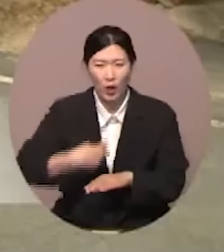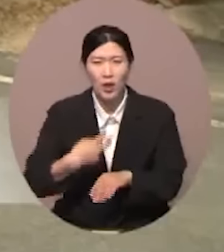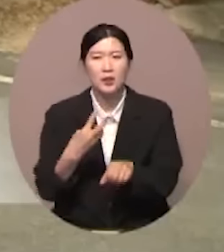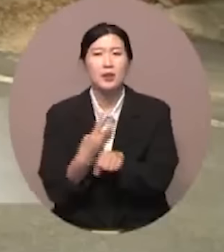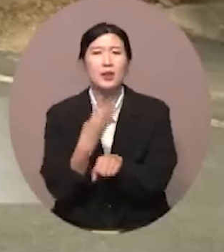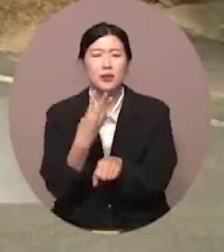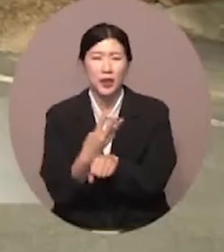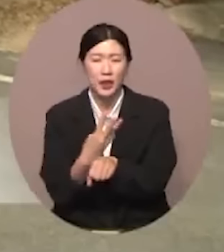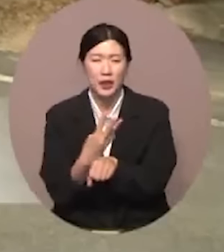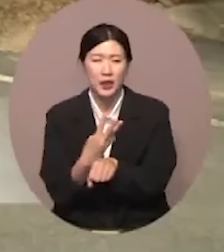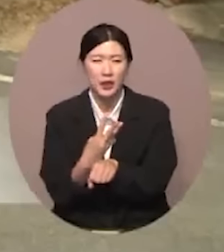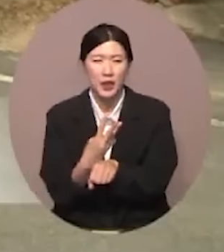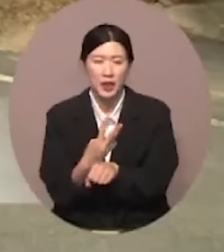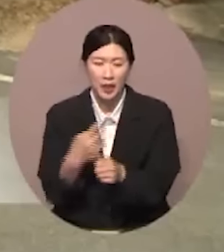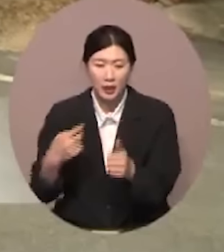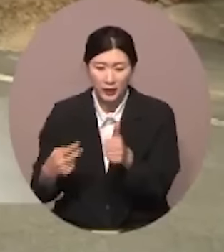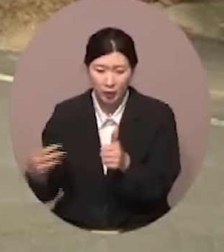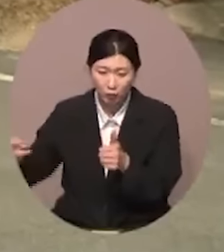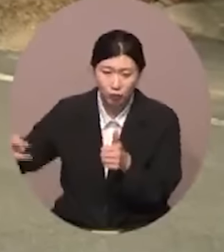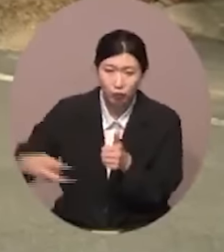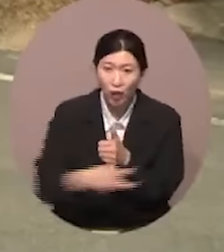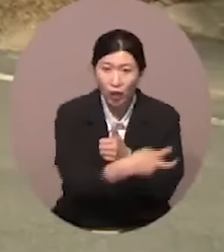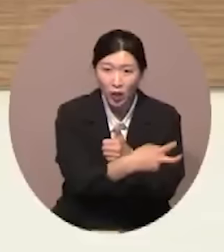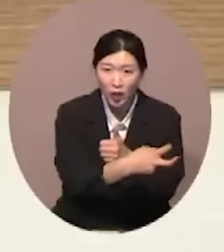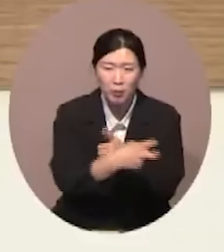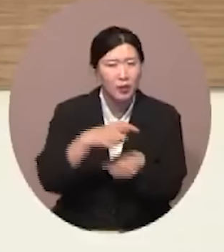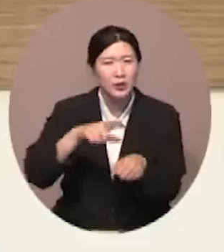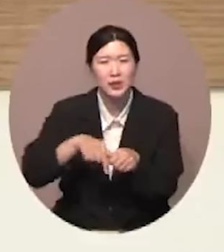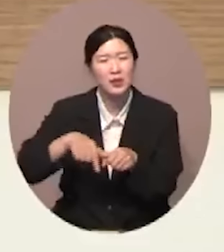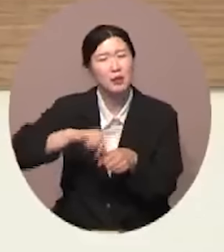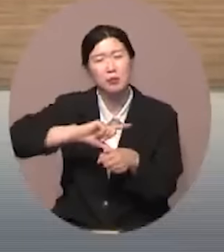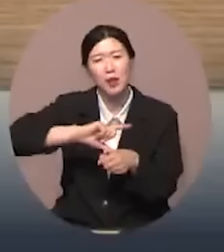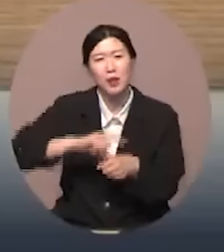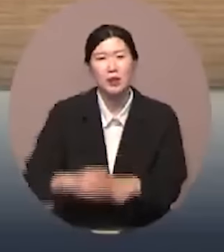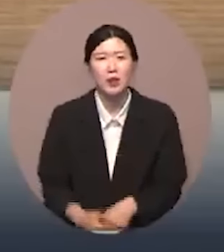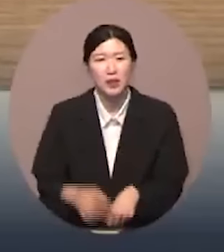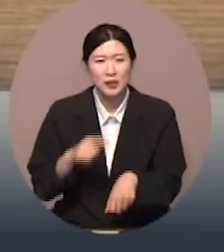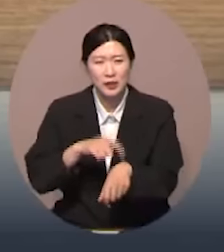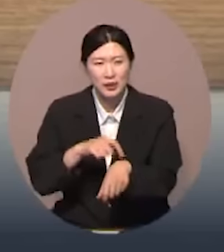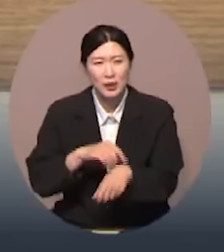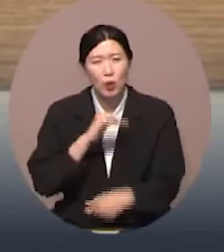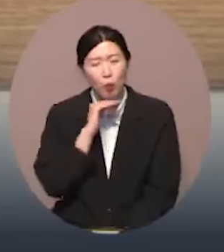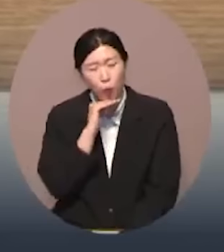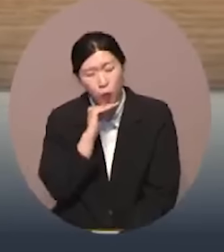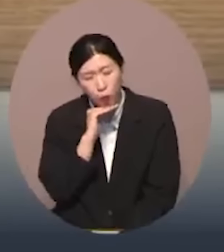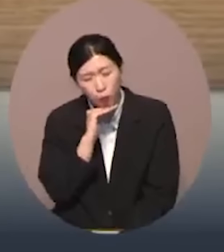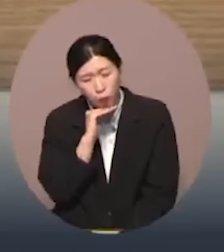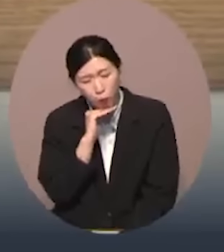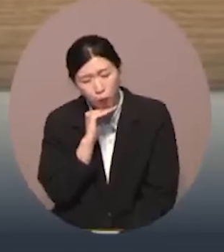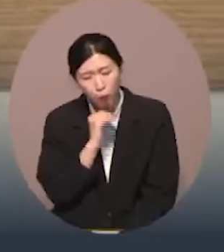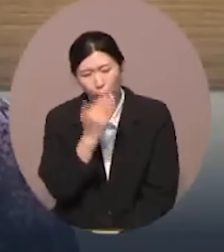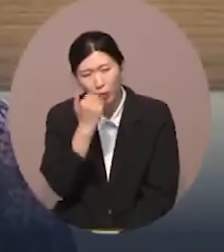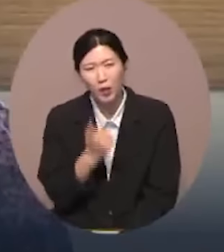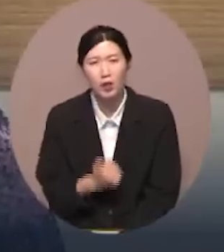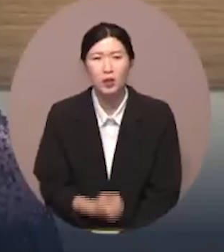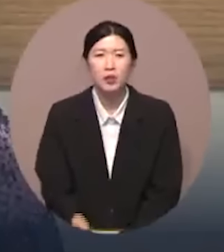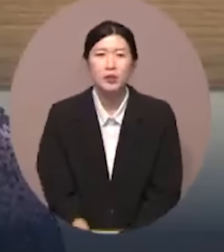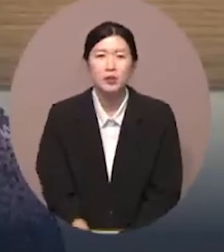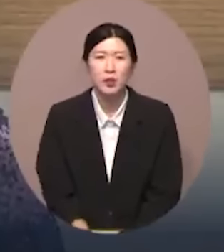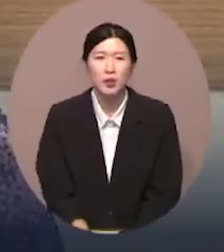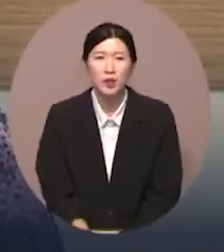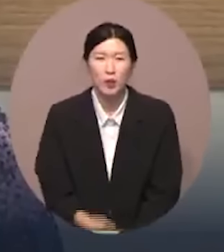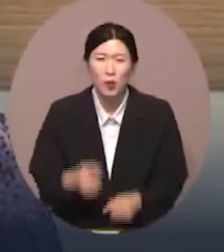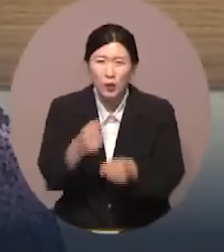버스 한 대를 놓치기라도 하면 한나절을 날려야 합니다. 차만 기다리고 시간만 기다리고 있다가 나온 게 집에서.